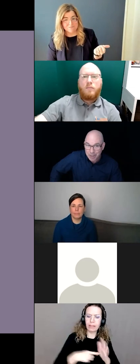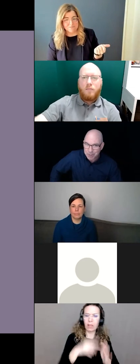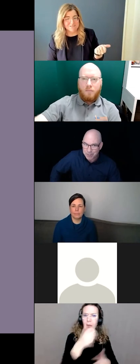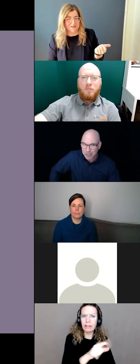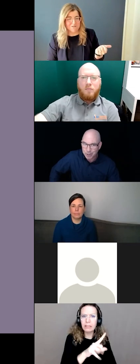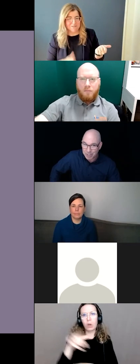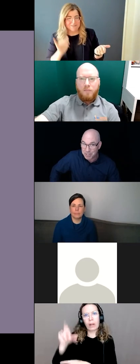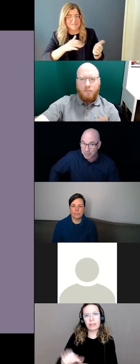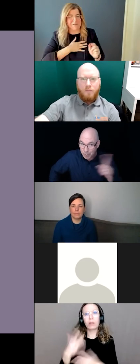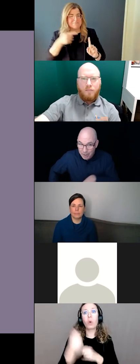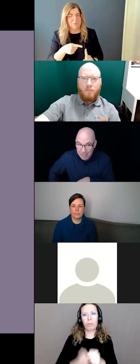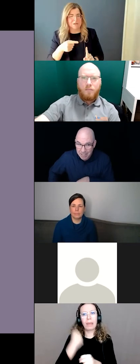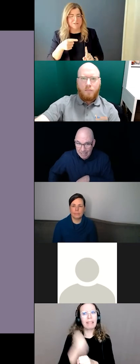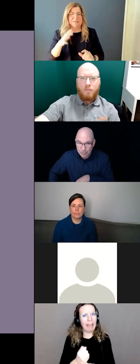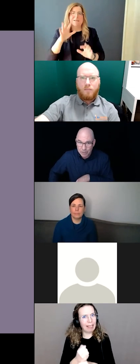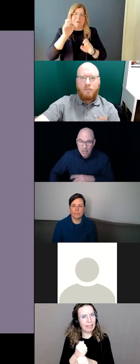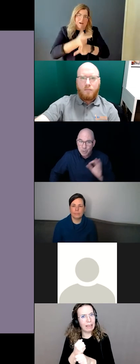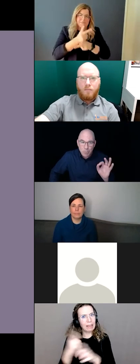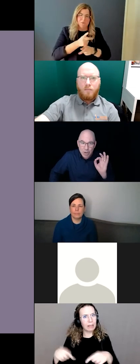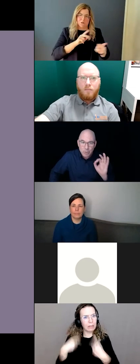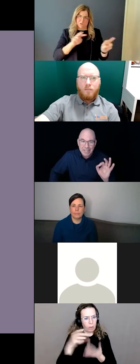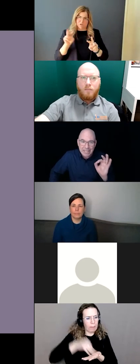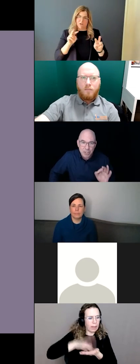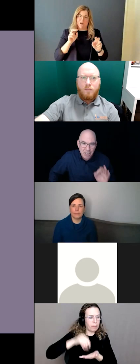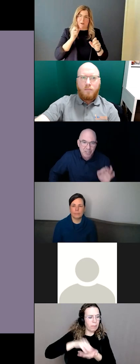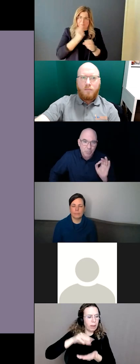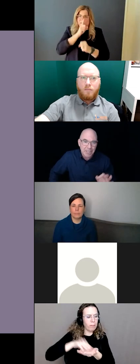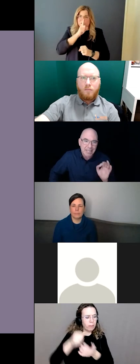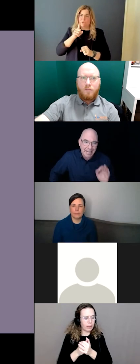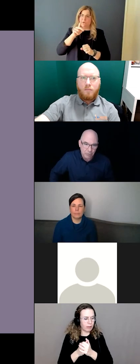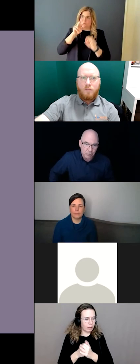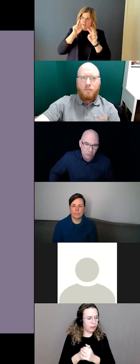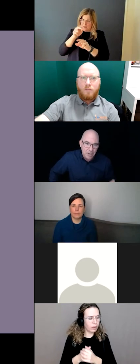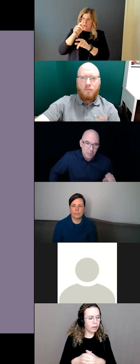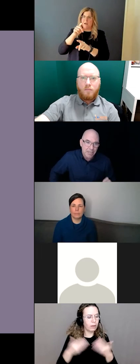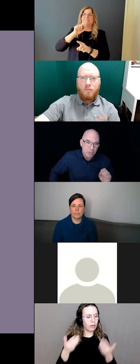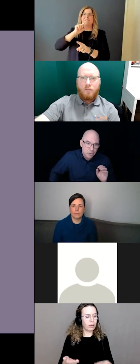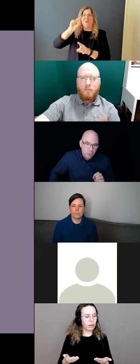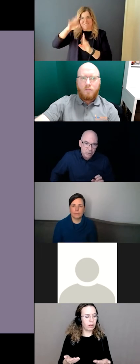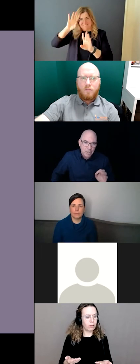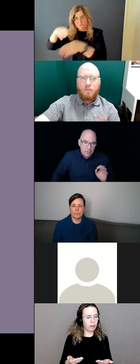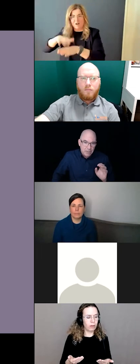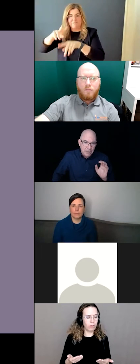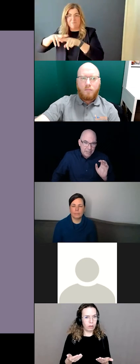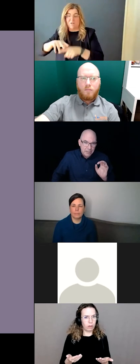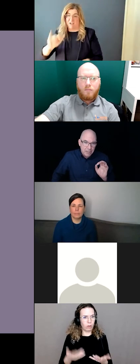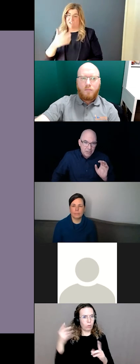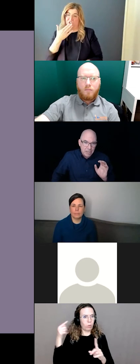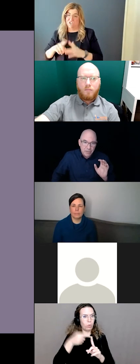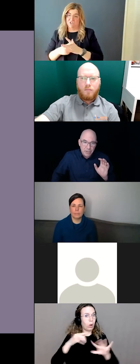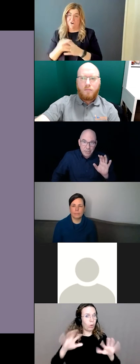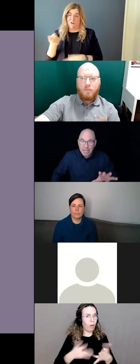nous avons appris? Donc, mon point, en réalité, c'est faites attention.